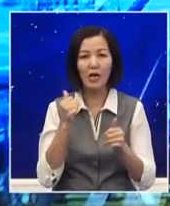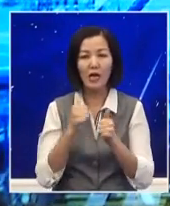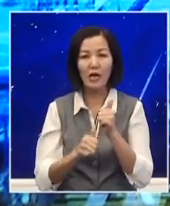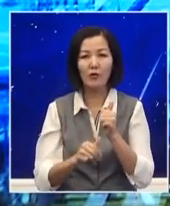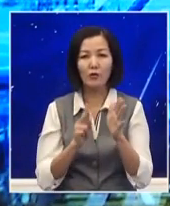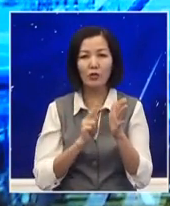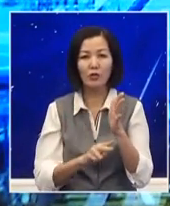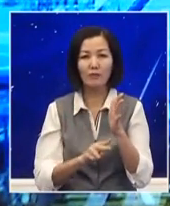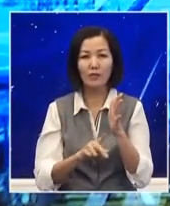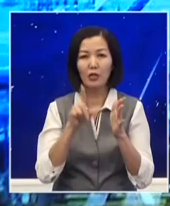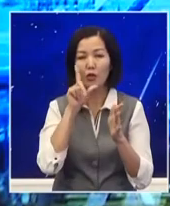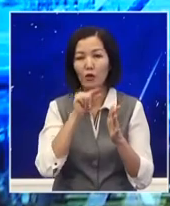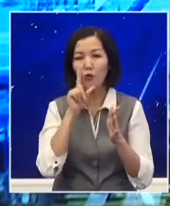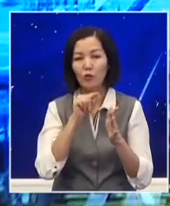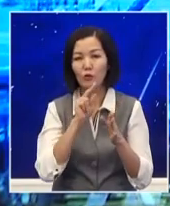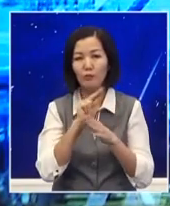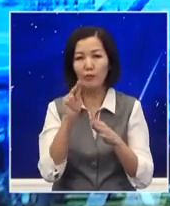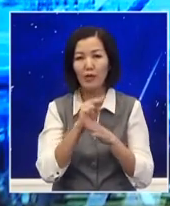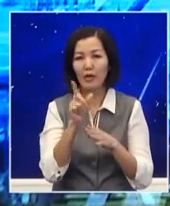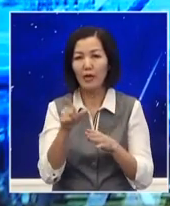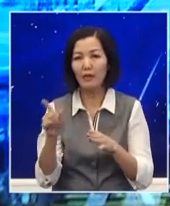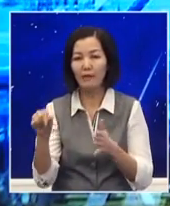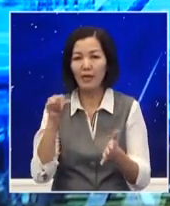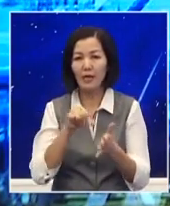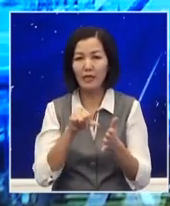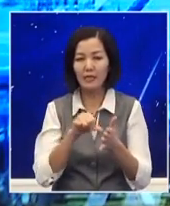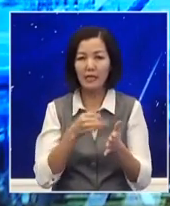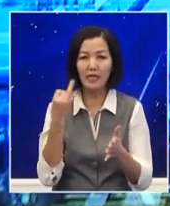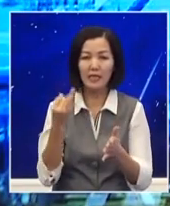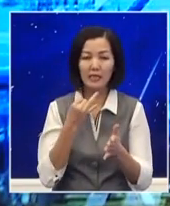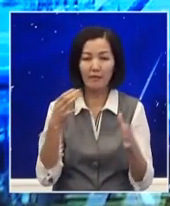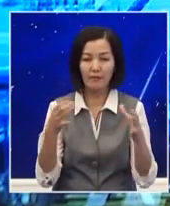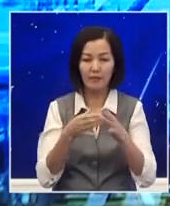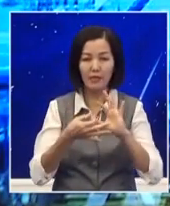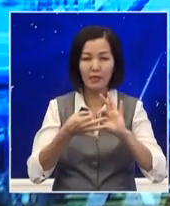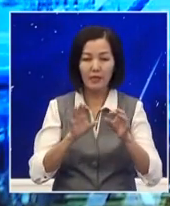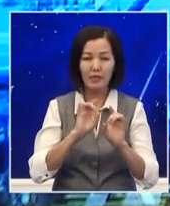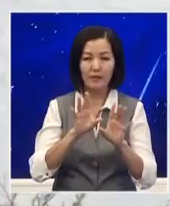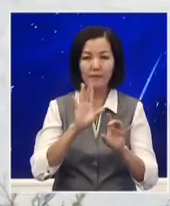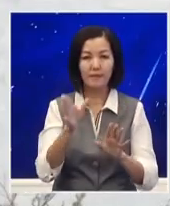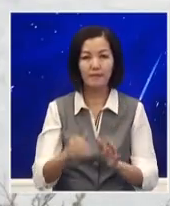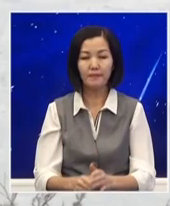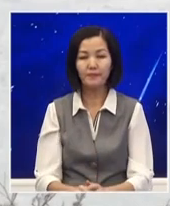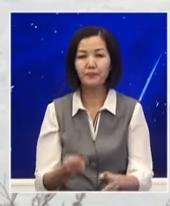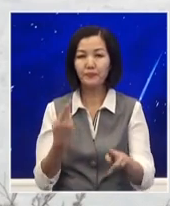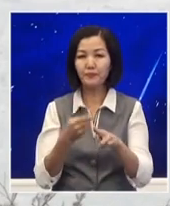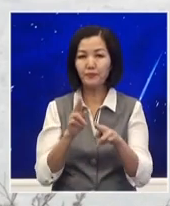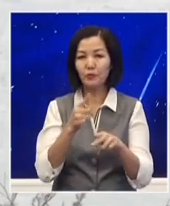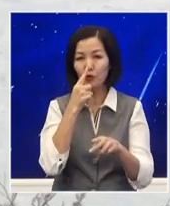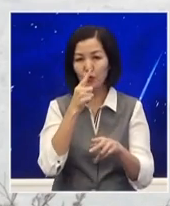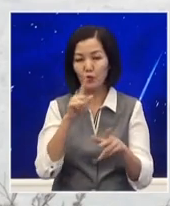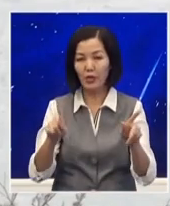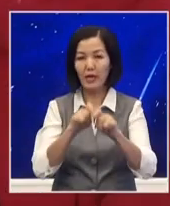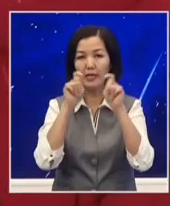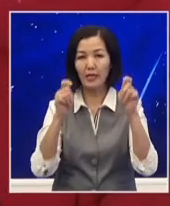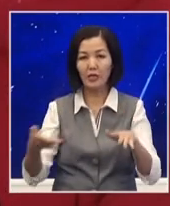өңірден 70-тен аса құсбегі қатысты. Қан сонарды қызықтап қайтқан тілшіміз толықтырады. Бұл жуырда ғана ашылған